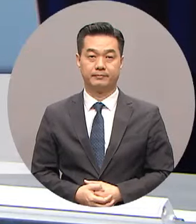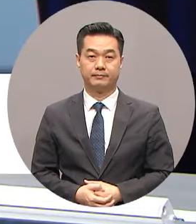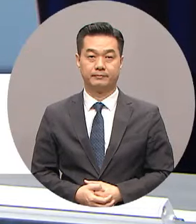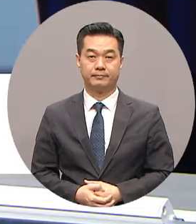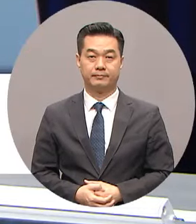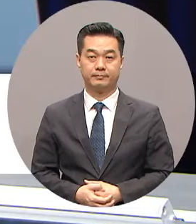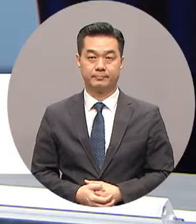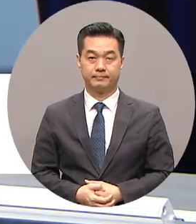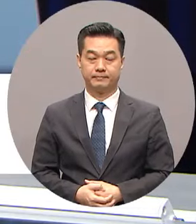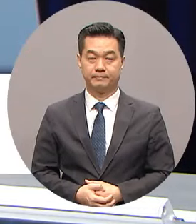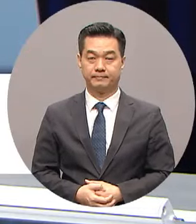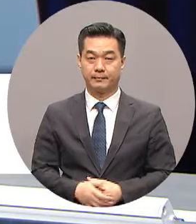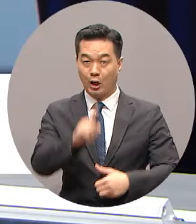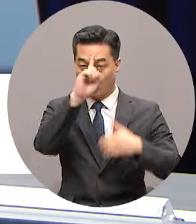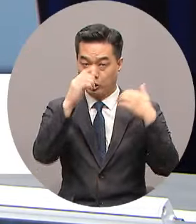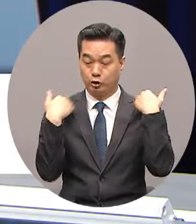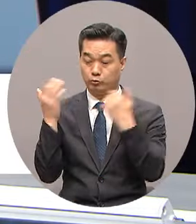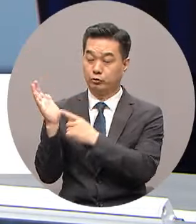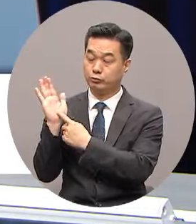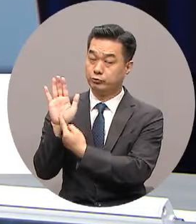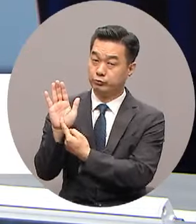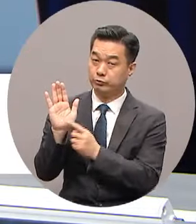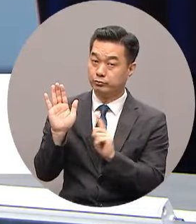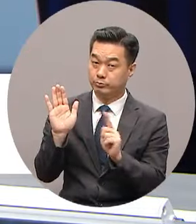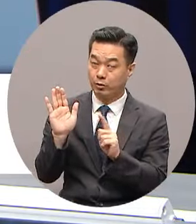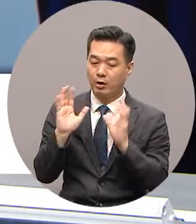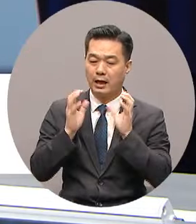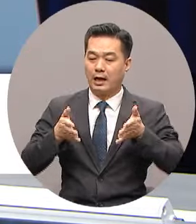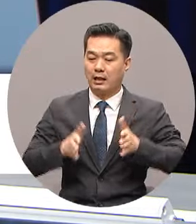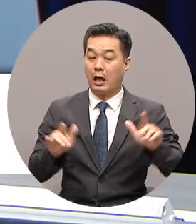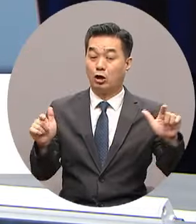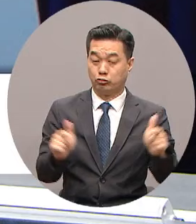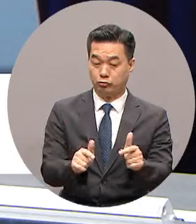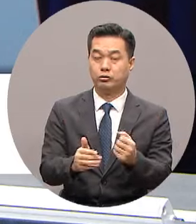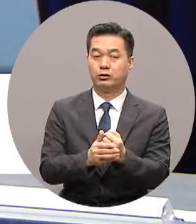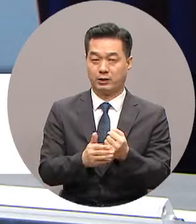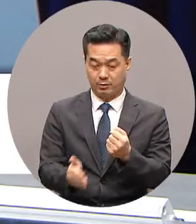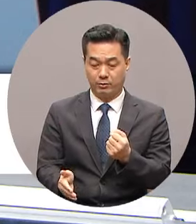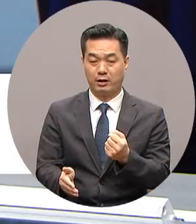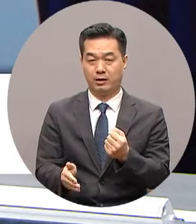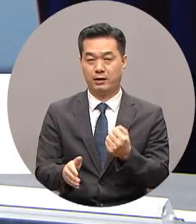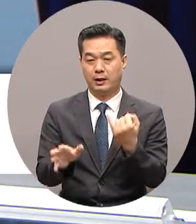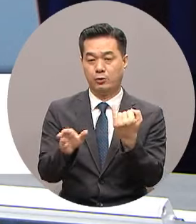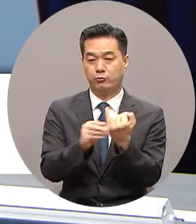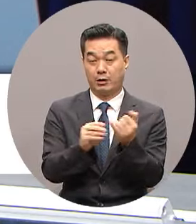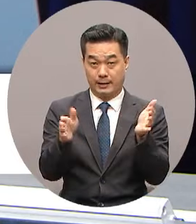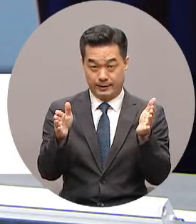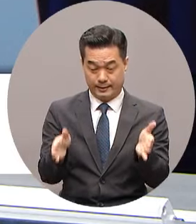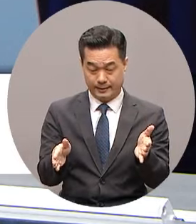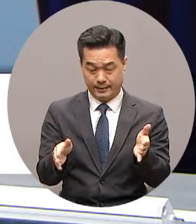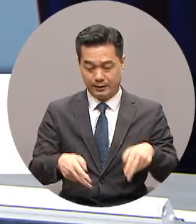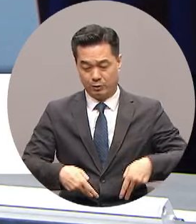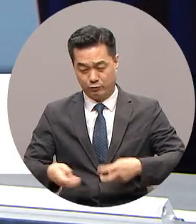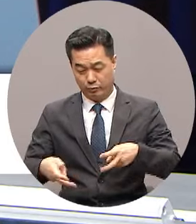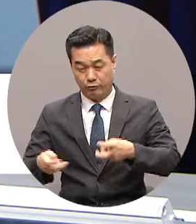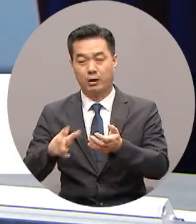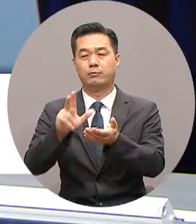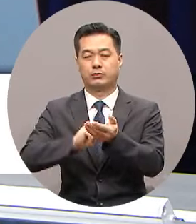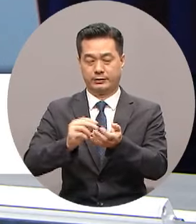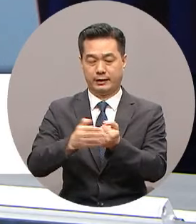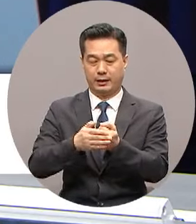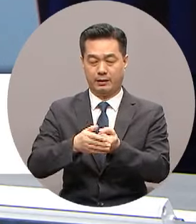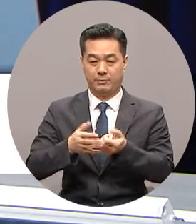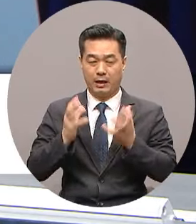정부가 저출생 대응을 위해 임신 초기 유산과 사산 휴가 기간을 늘리고 배우자에게도 휴가를 주는 제도를